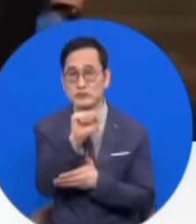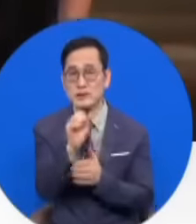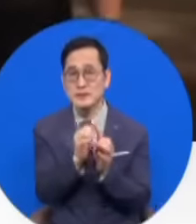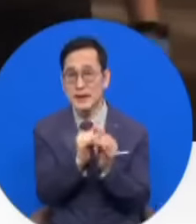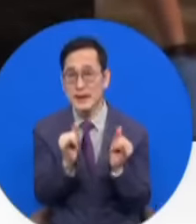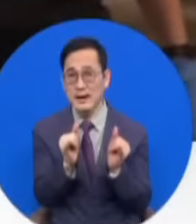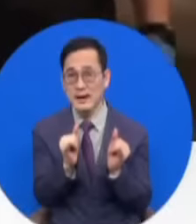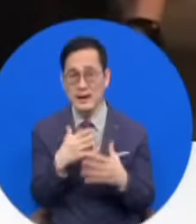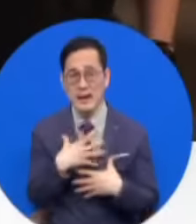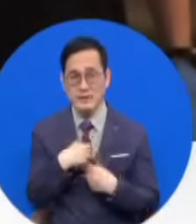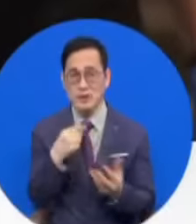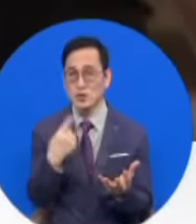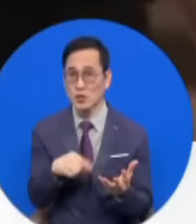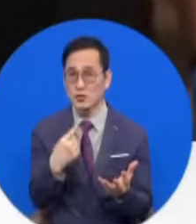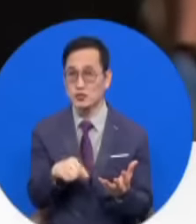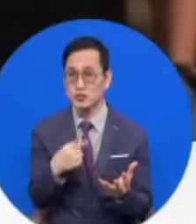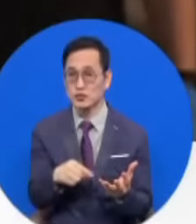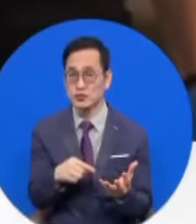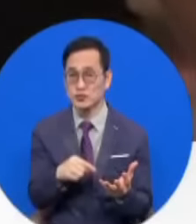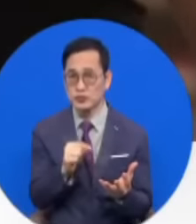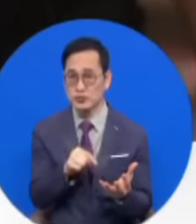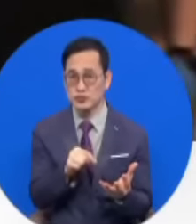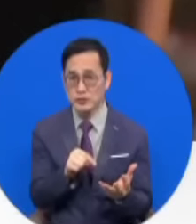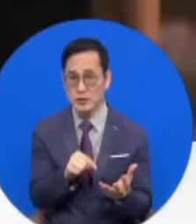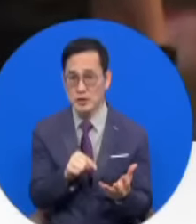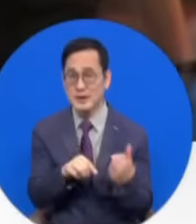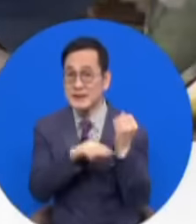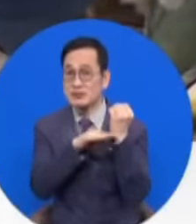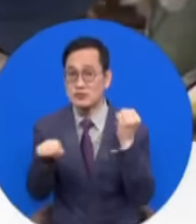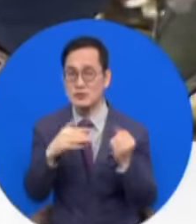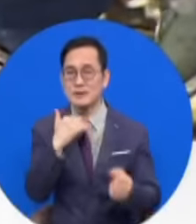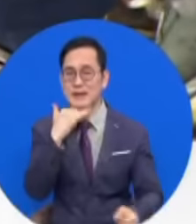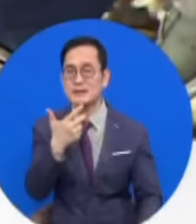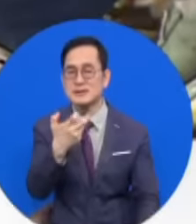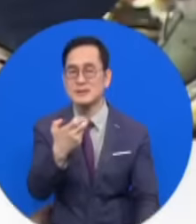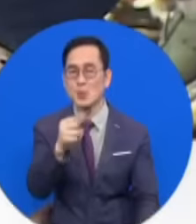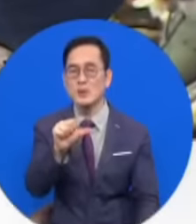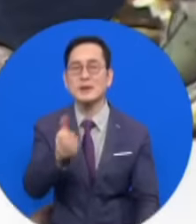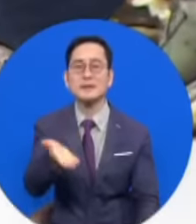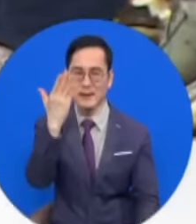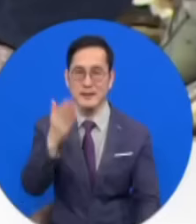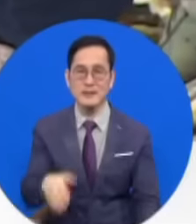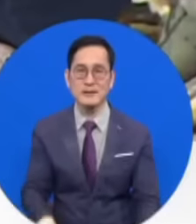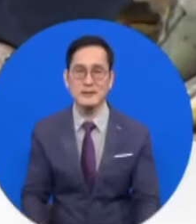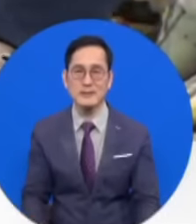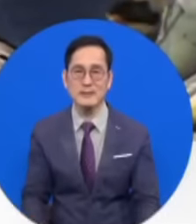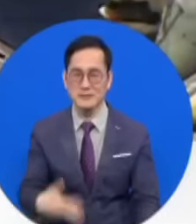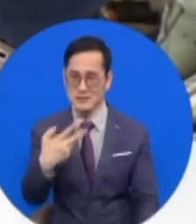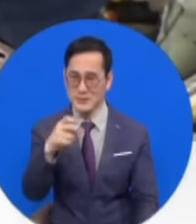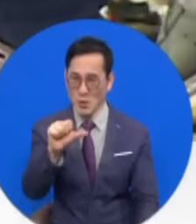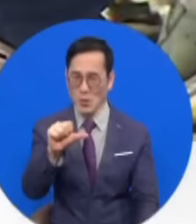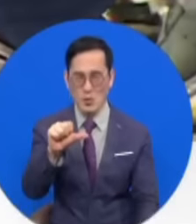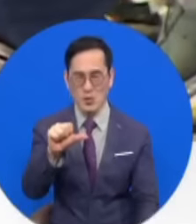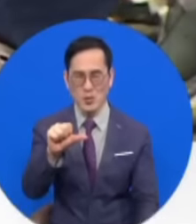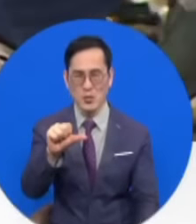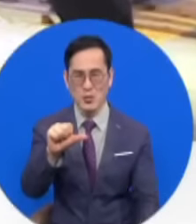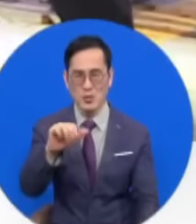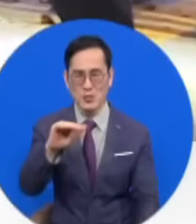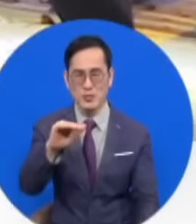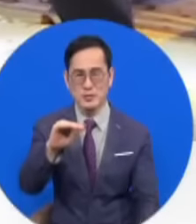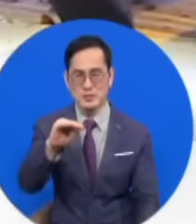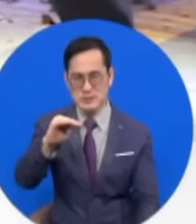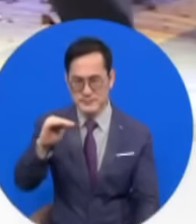안전 교육을 조금 강화하는 게 만 75세예요. 사실은 그게 이제 그런 기준으로 볼 때는 약간은 조금 뭐 고령 안전 교육이라든가